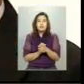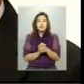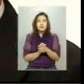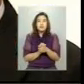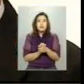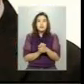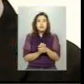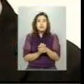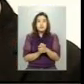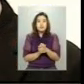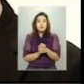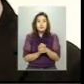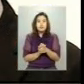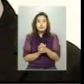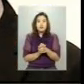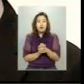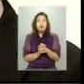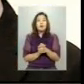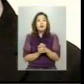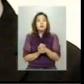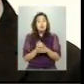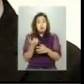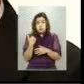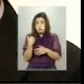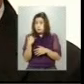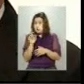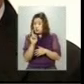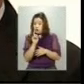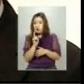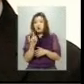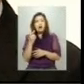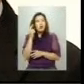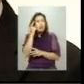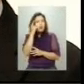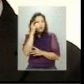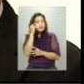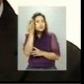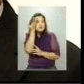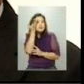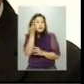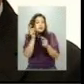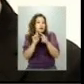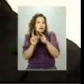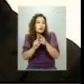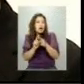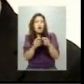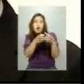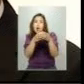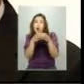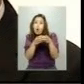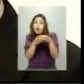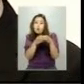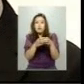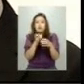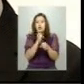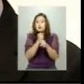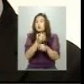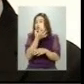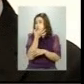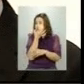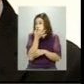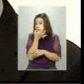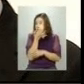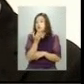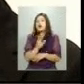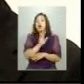แล้วก็เป็นการระดมความคิดเห็นนะครับจากเครือข่ายทุกภาคส่วนไม่ว่าจะเป็นเครือข่ายตามสาขาอาชีพนะเครือข่ายที่อยู่